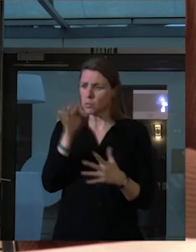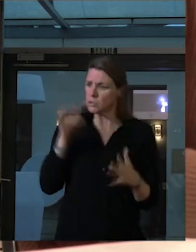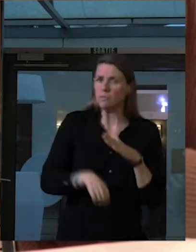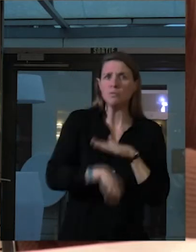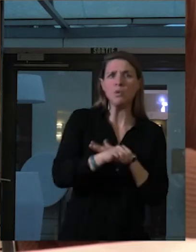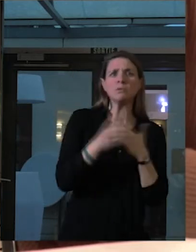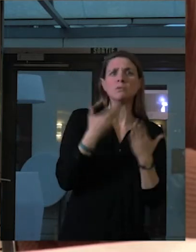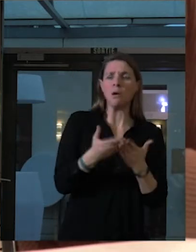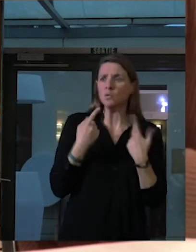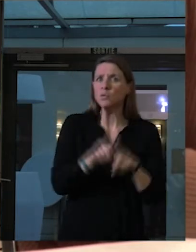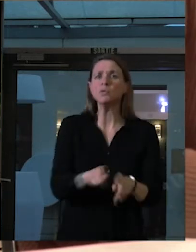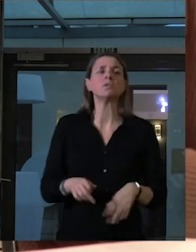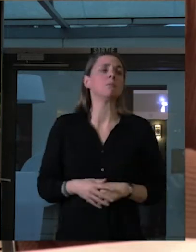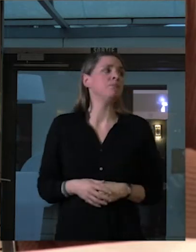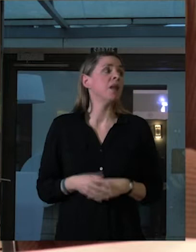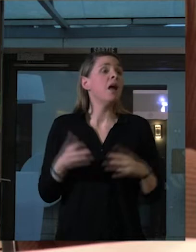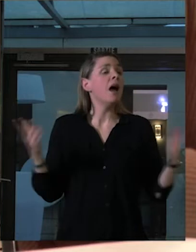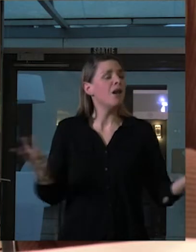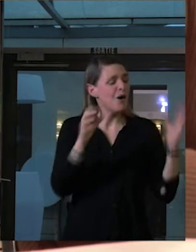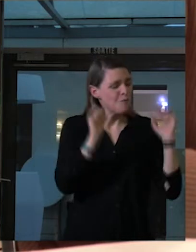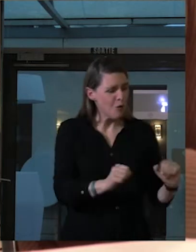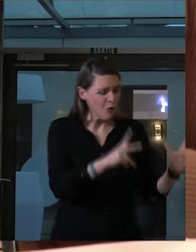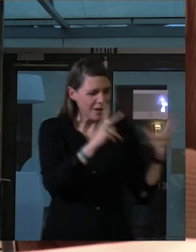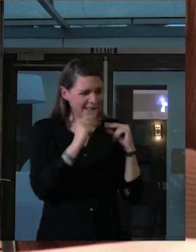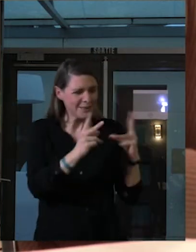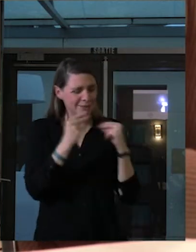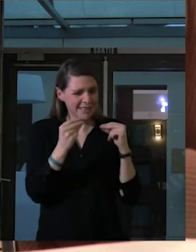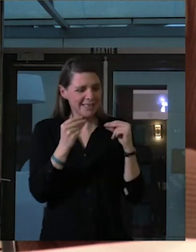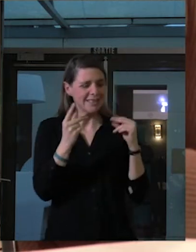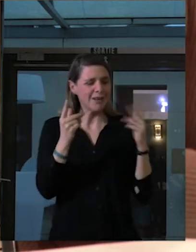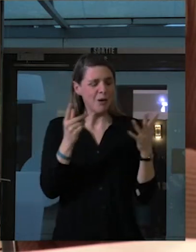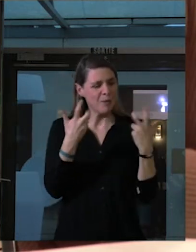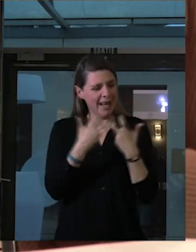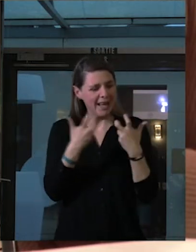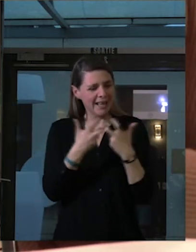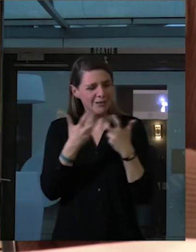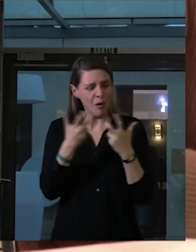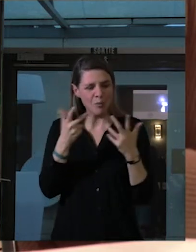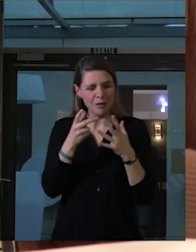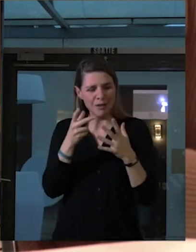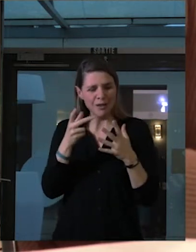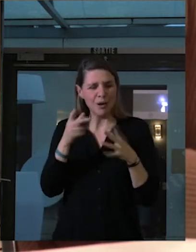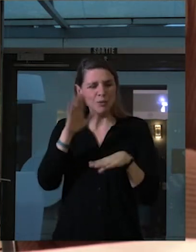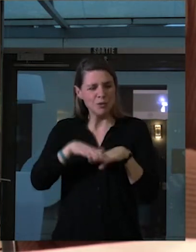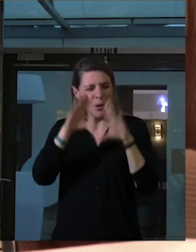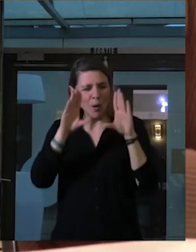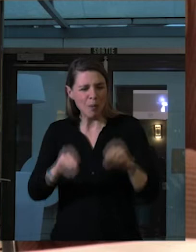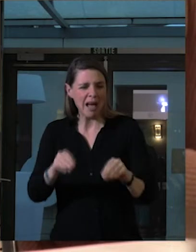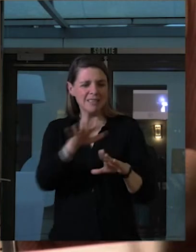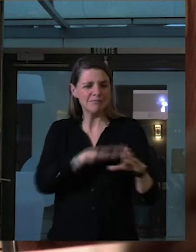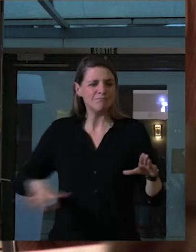nous raconter cet exemple sur les terrains, que les garçons du coup venaient sur votre